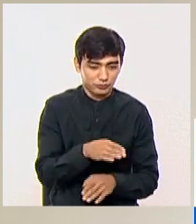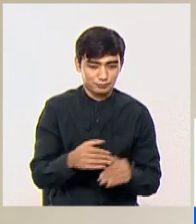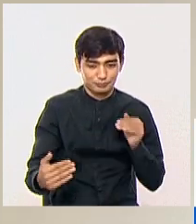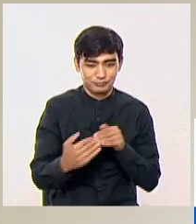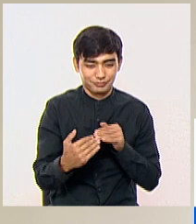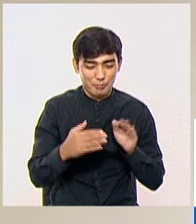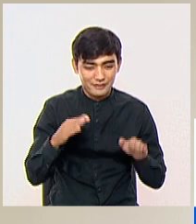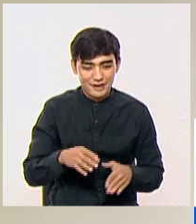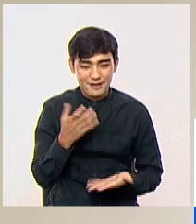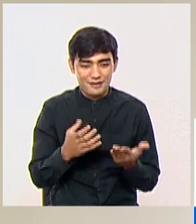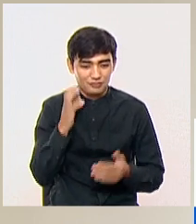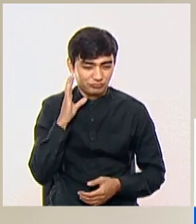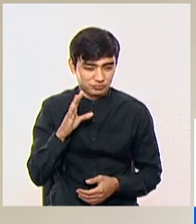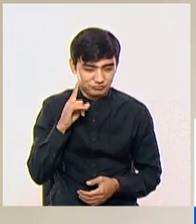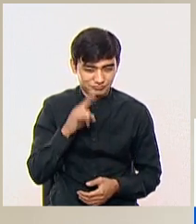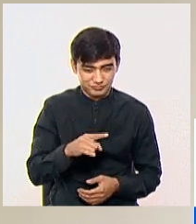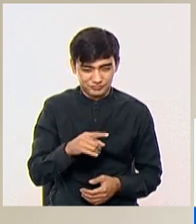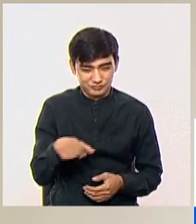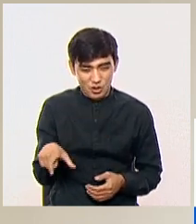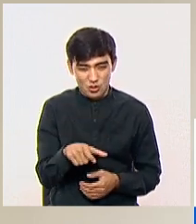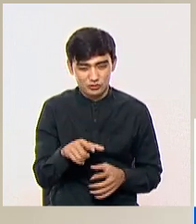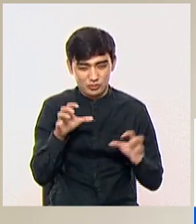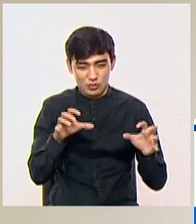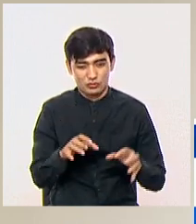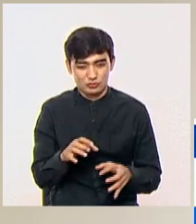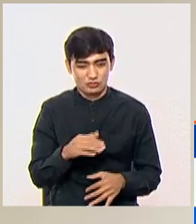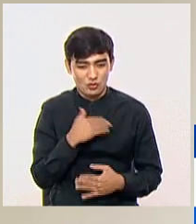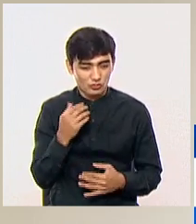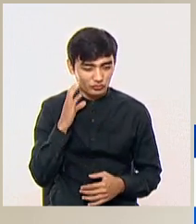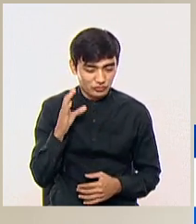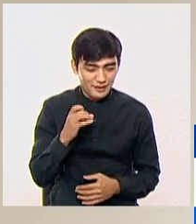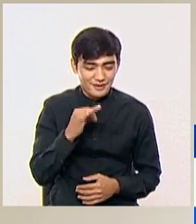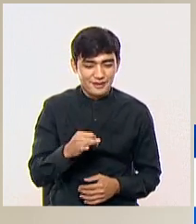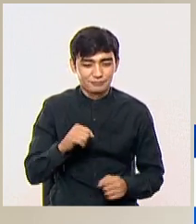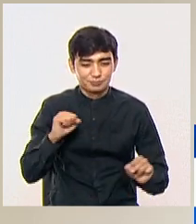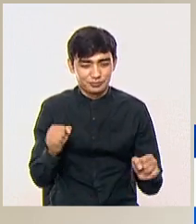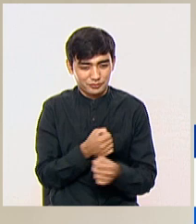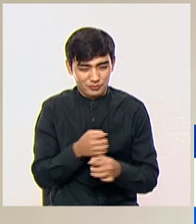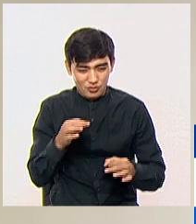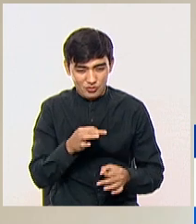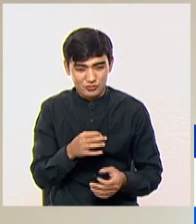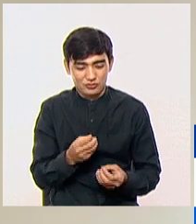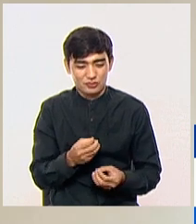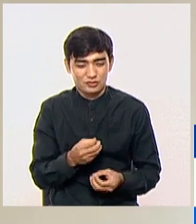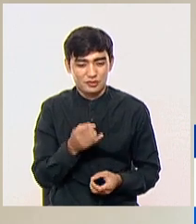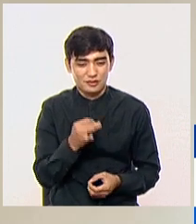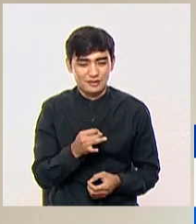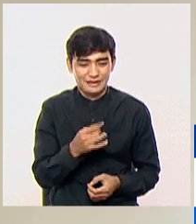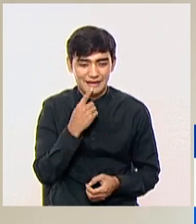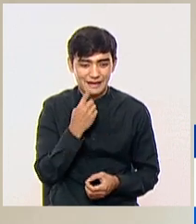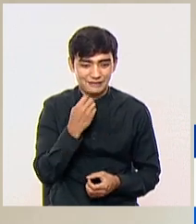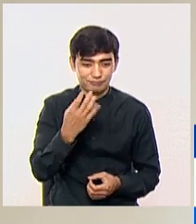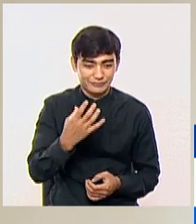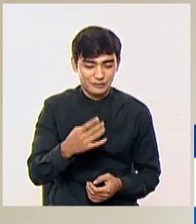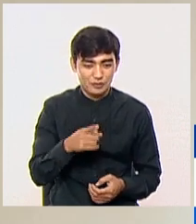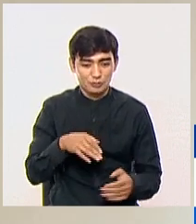несоблюдение элементарных правил дорожного движения, несоблюдение скоростного режима, в том числе выезд на красный,